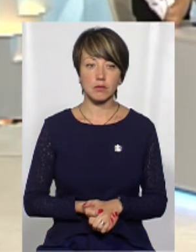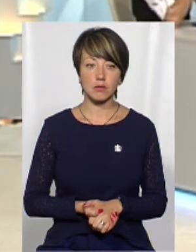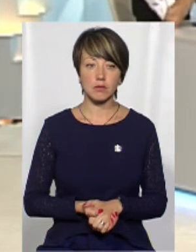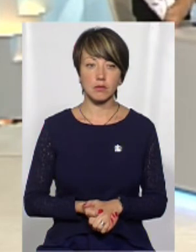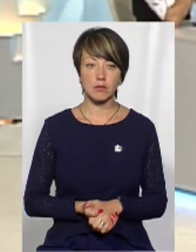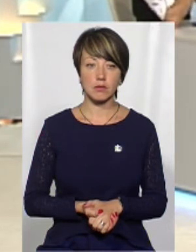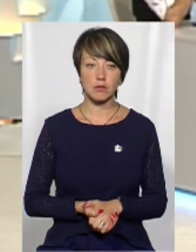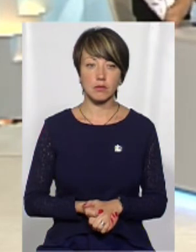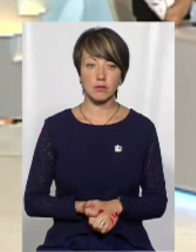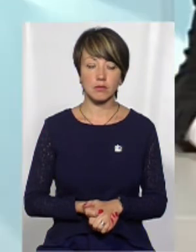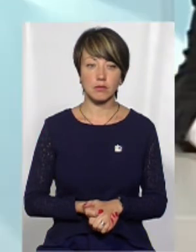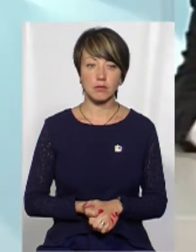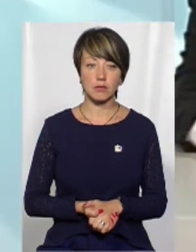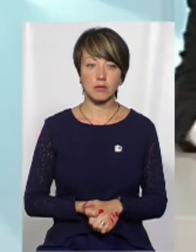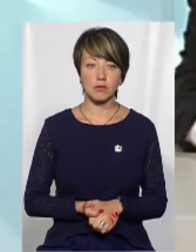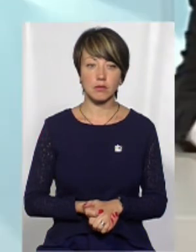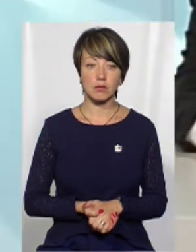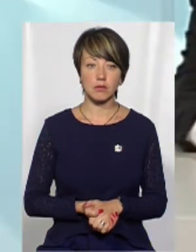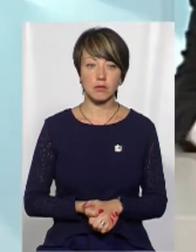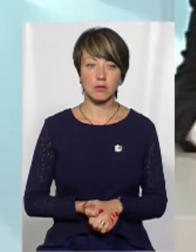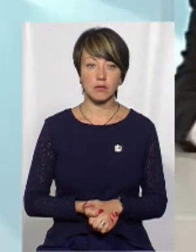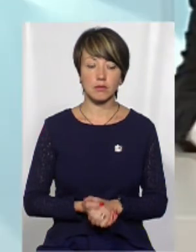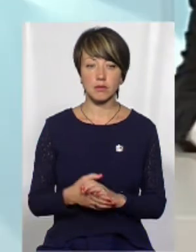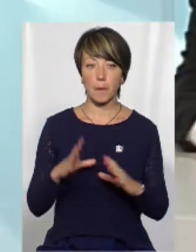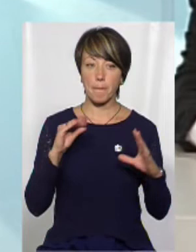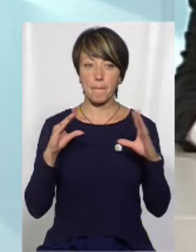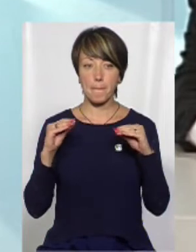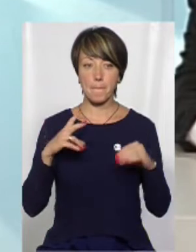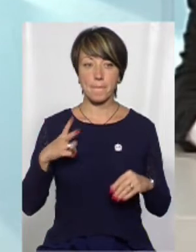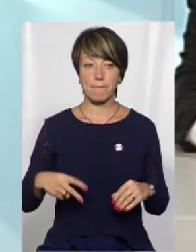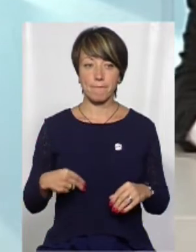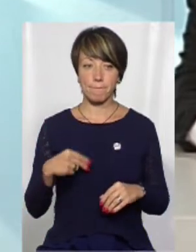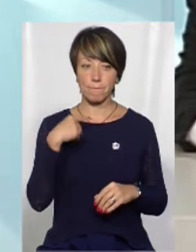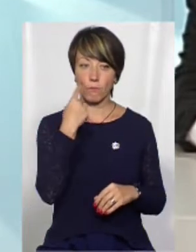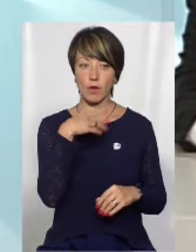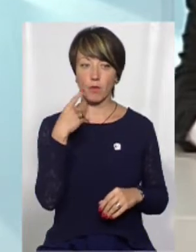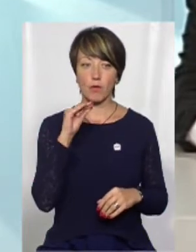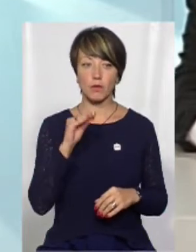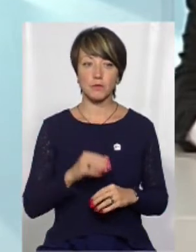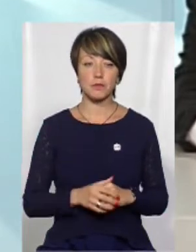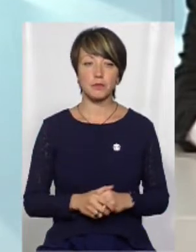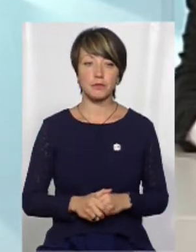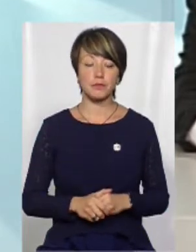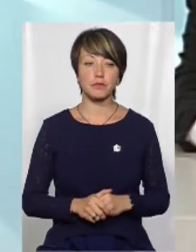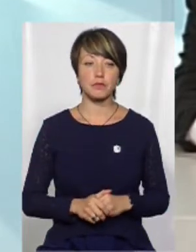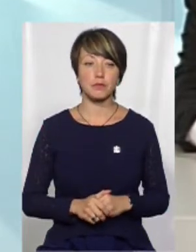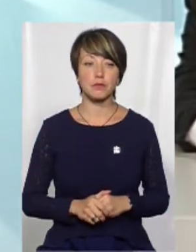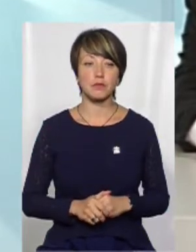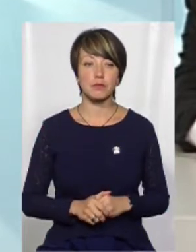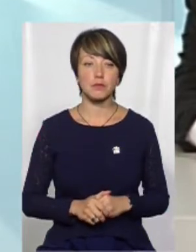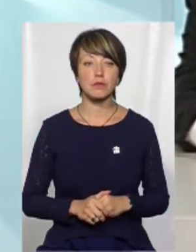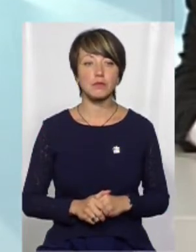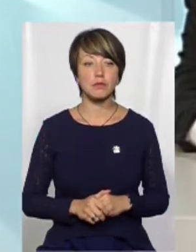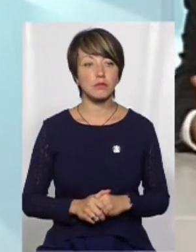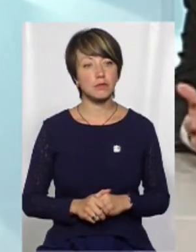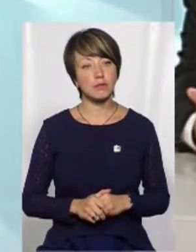eux, quoi. C'est qui? C'est nous, les fabricants, qui visitent. Ah, vous, et comment en France attire l'attention? Ces marques?